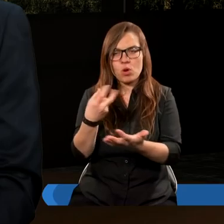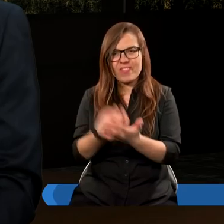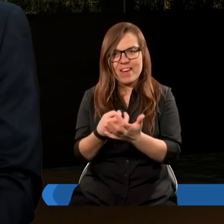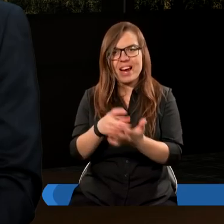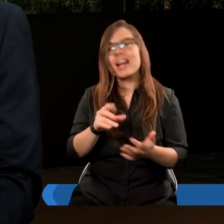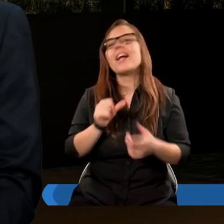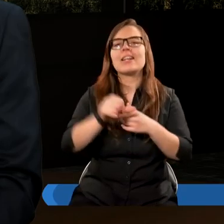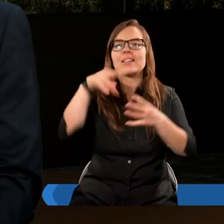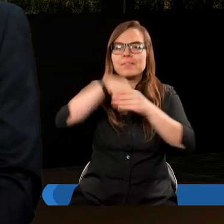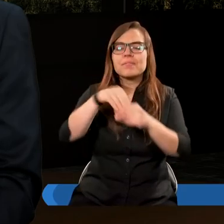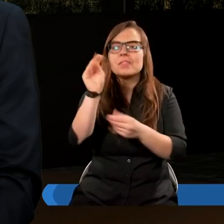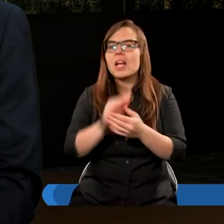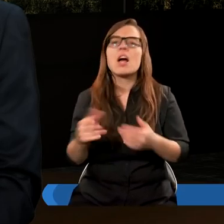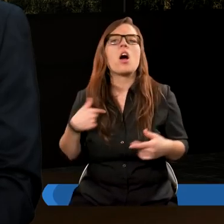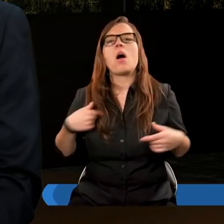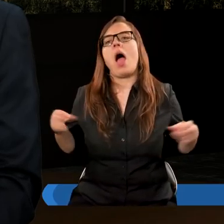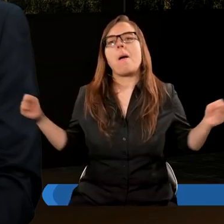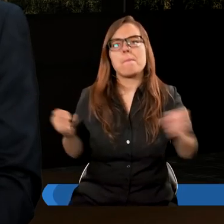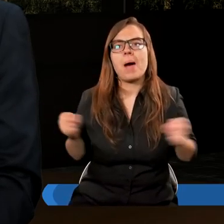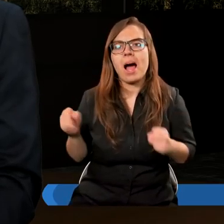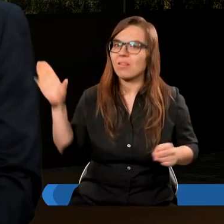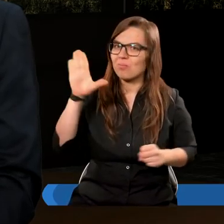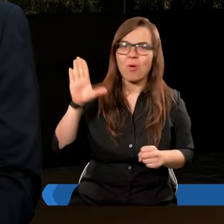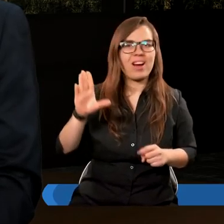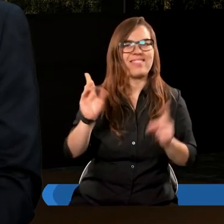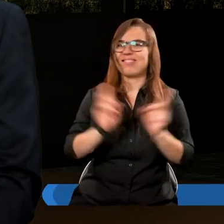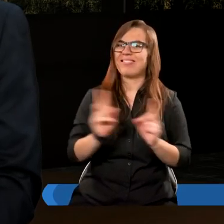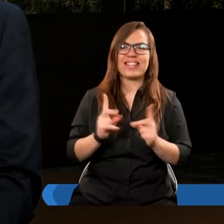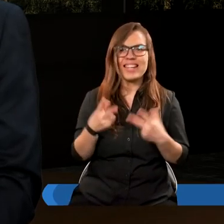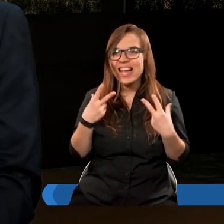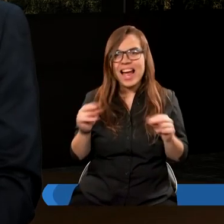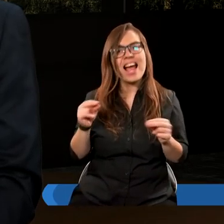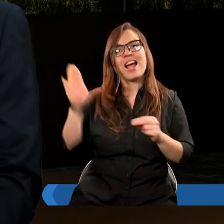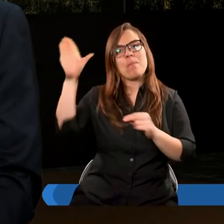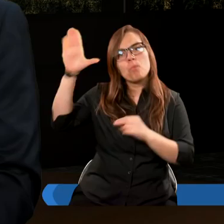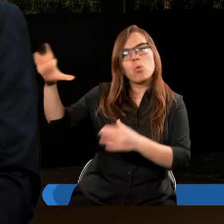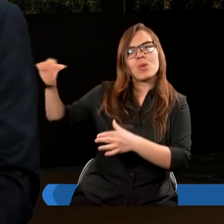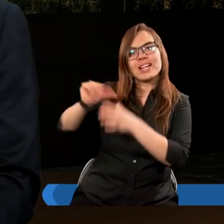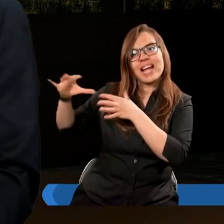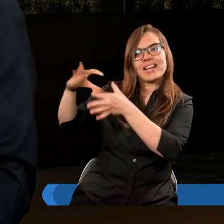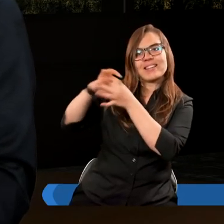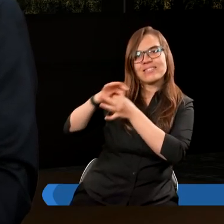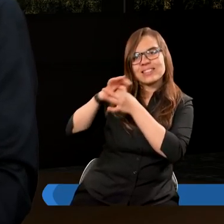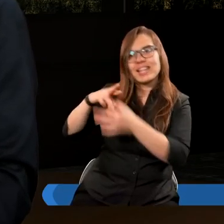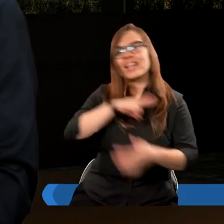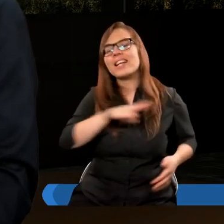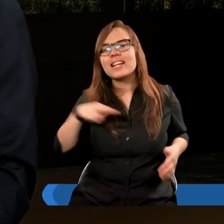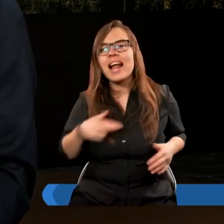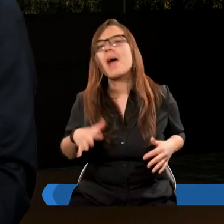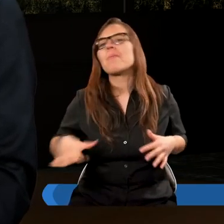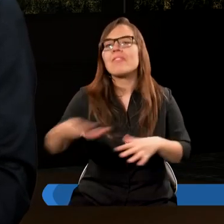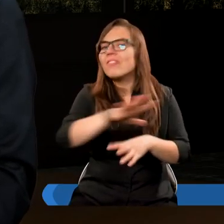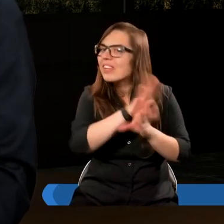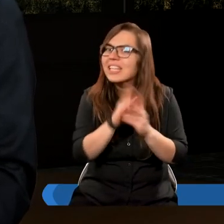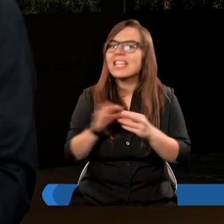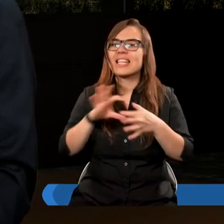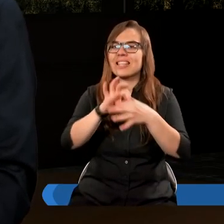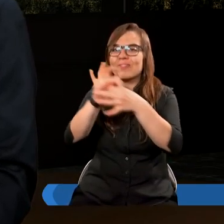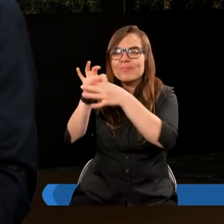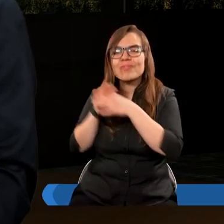nie musimy bać się Pana Boga. On jest po naszej stronie. Wszyscy są po naszej stronie. To